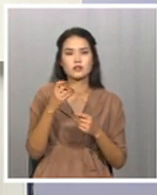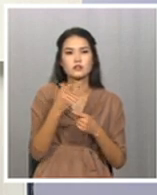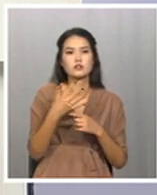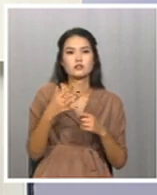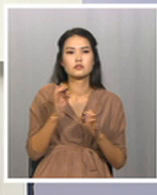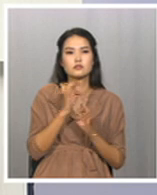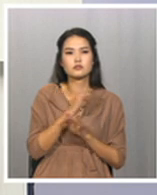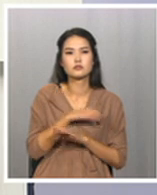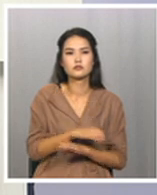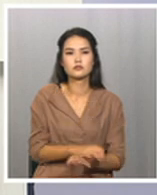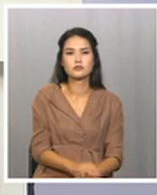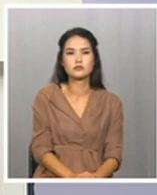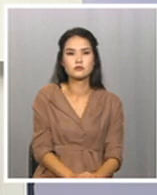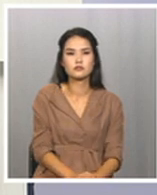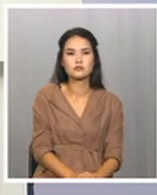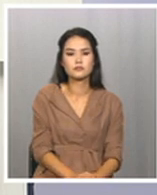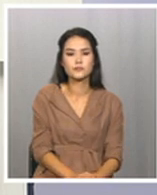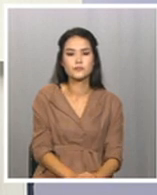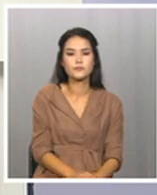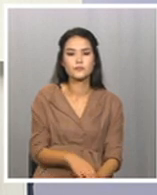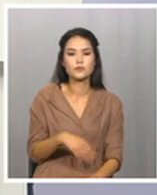құраламыз. Оң жағында